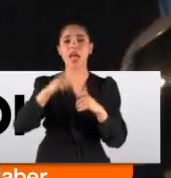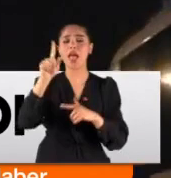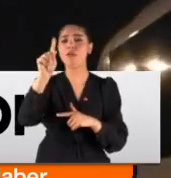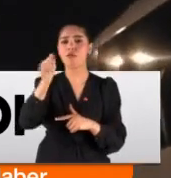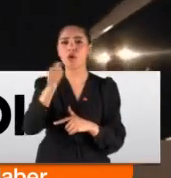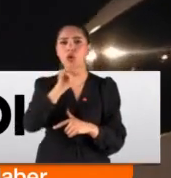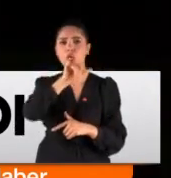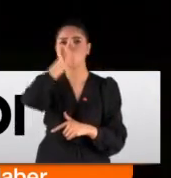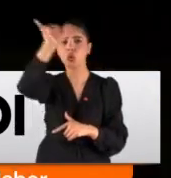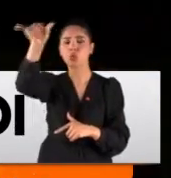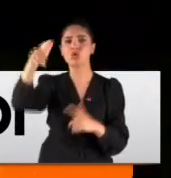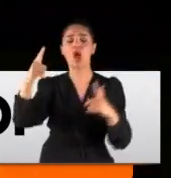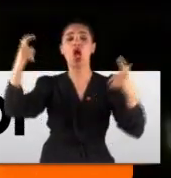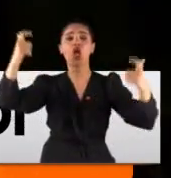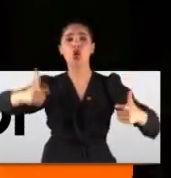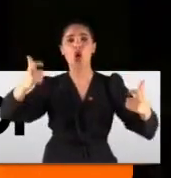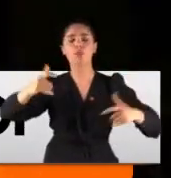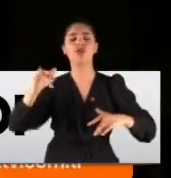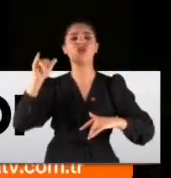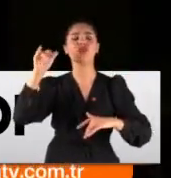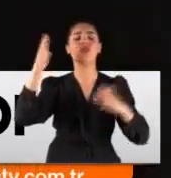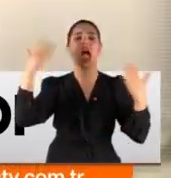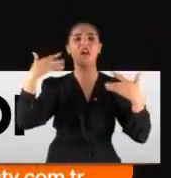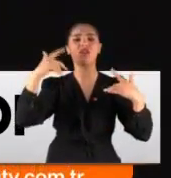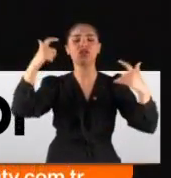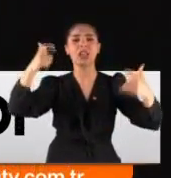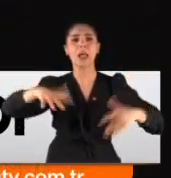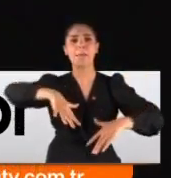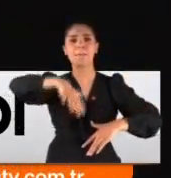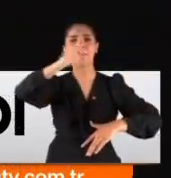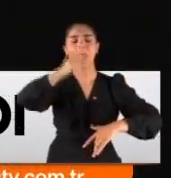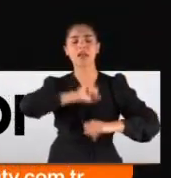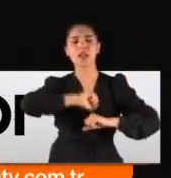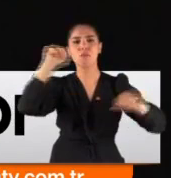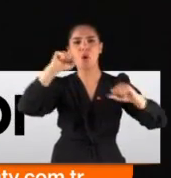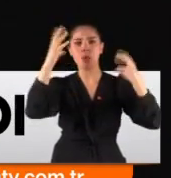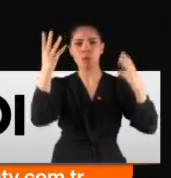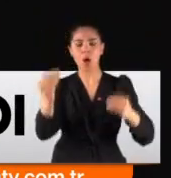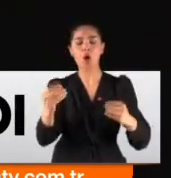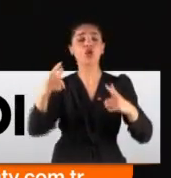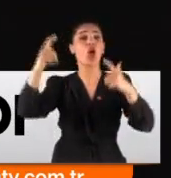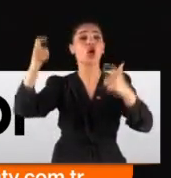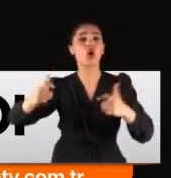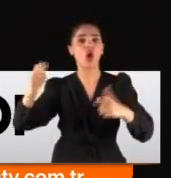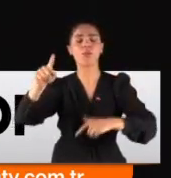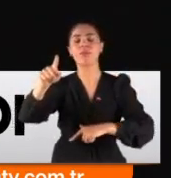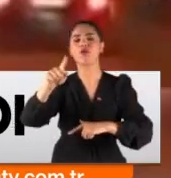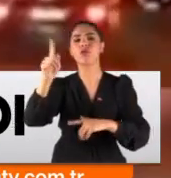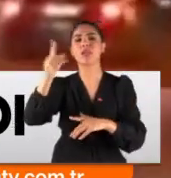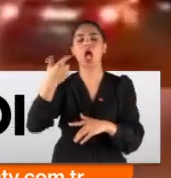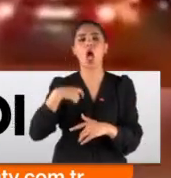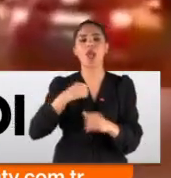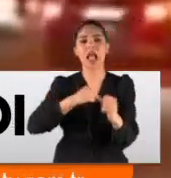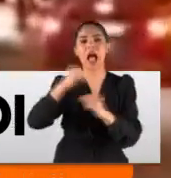Daire Başkanlığı'nın Gölbaşı'ndaki havacılık tesisini bombaladı. Hemen ardından da Gölbaşı'ndaki Özel Harekat Daire Başkanlığı